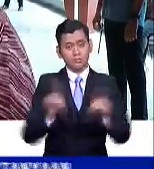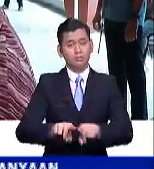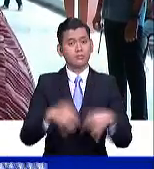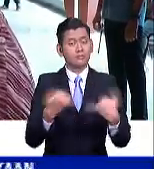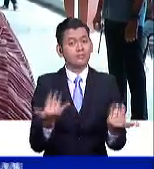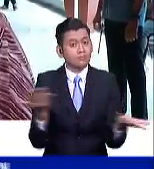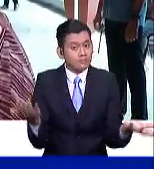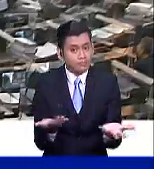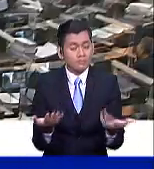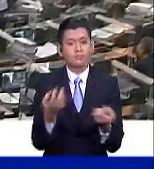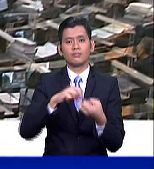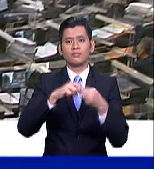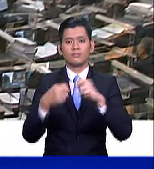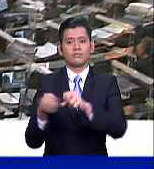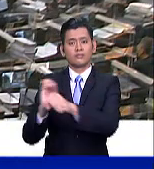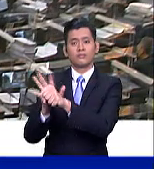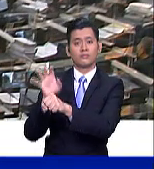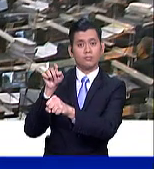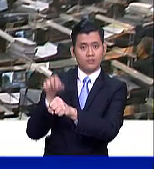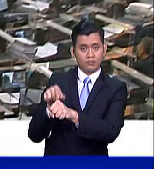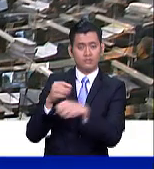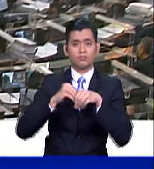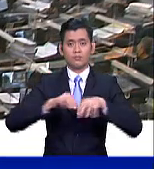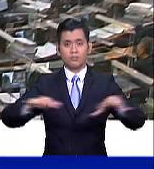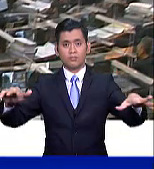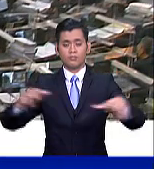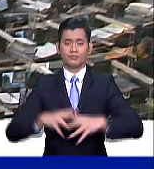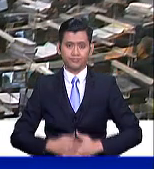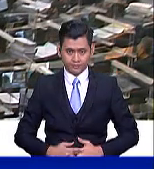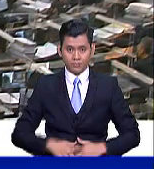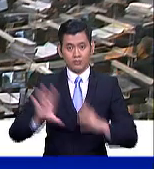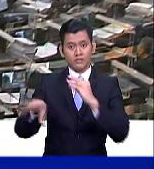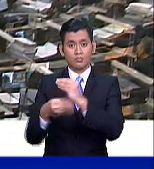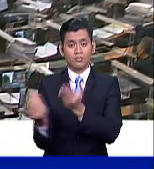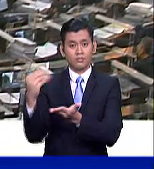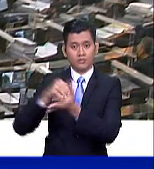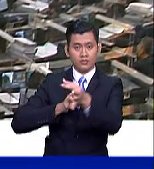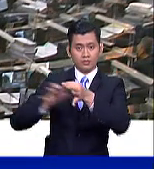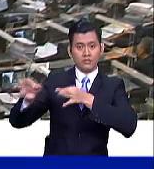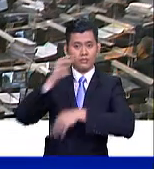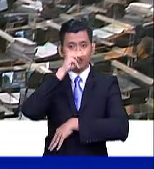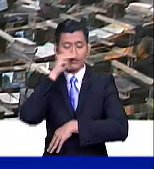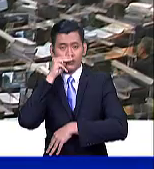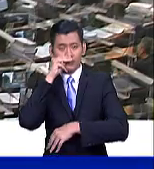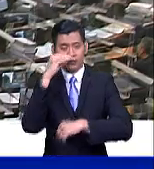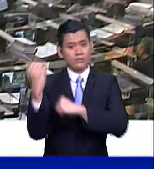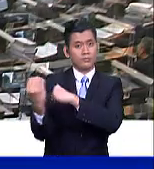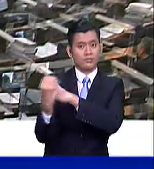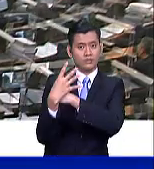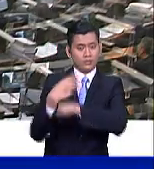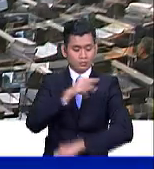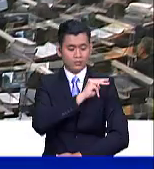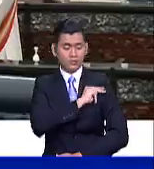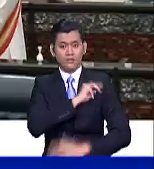dia? Masalah COVID. Tambah Perdana Menteri, beliau bukan sahaja dinasihati Menteri Undang-Undang tetapi juga